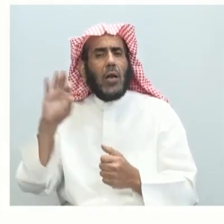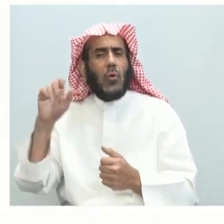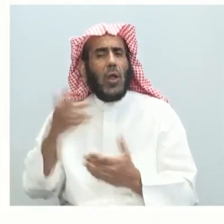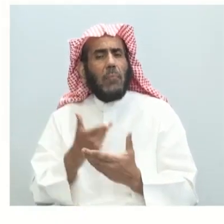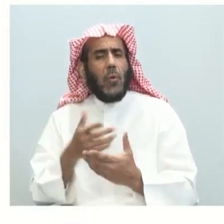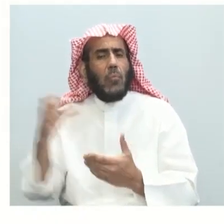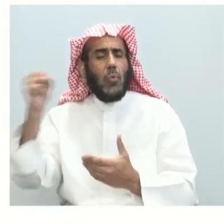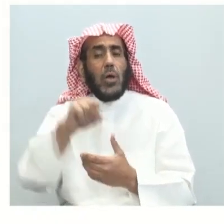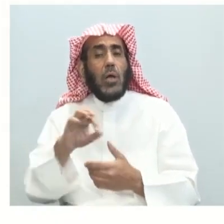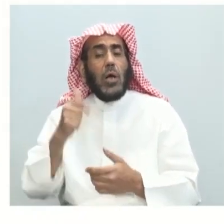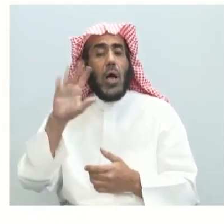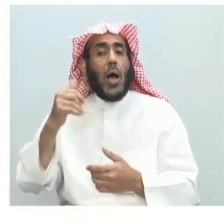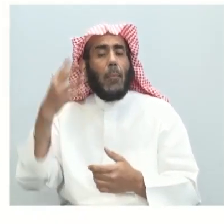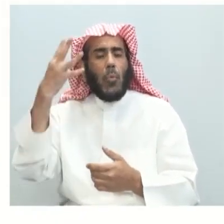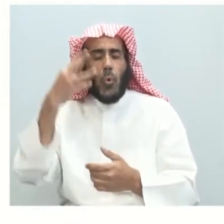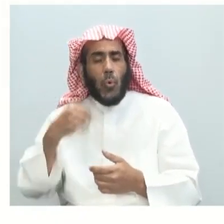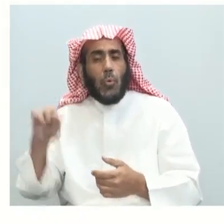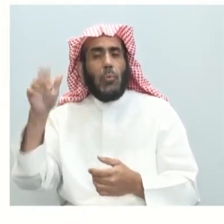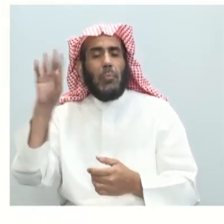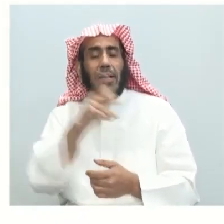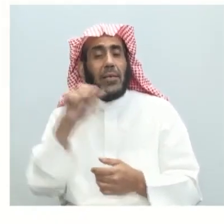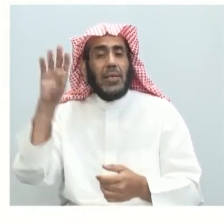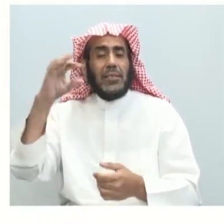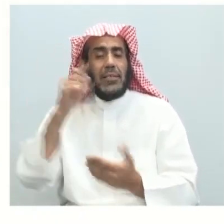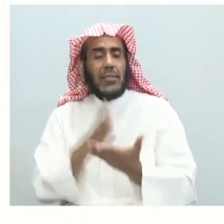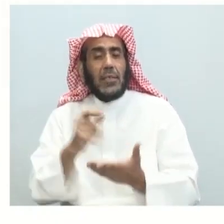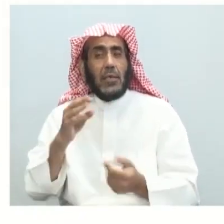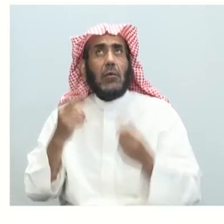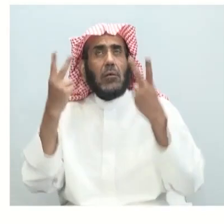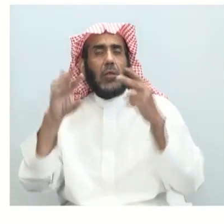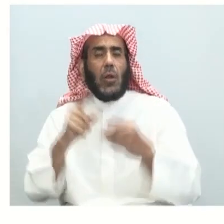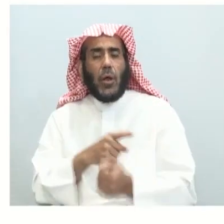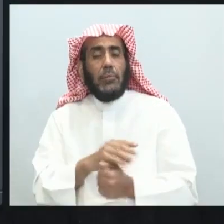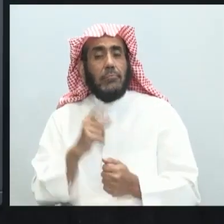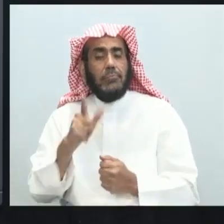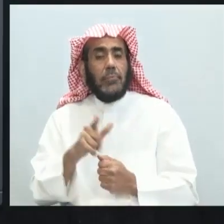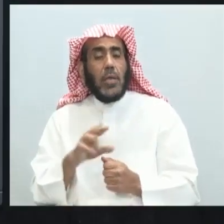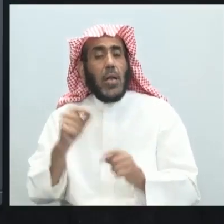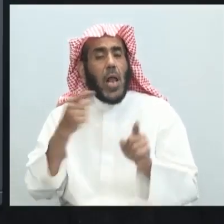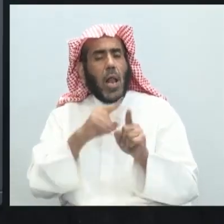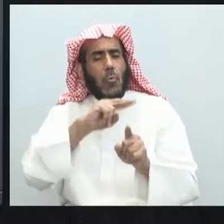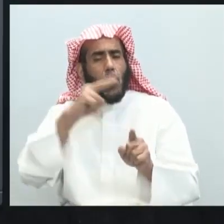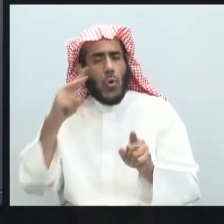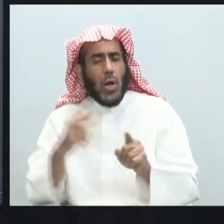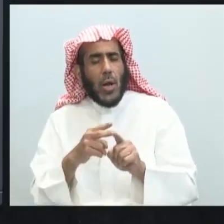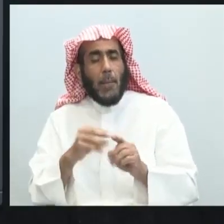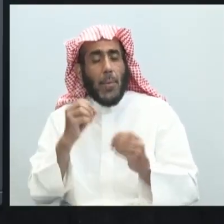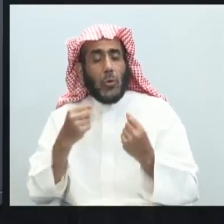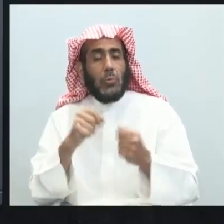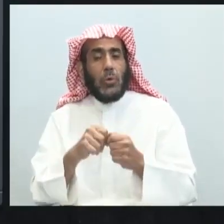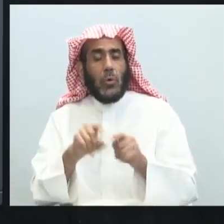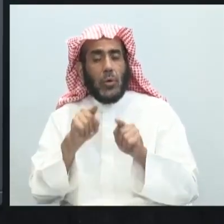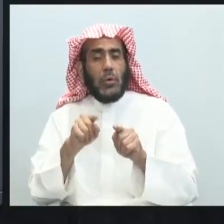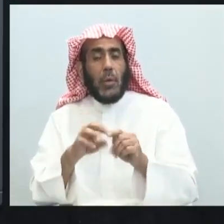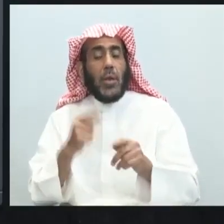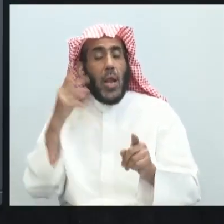احسنتم ابو بكر الصديق رضي الله عنه اذا هنا ذكرنا علم لكل ماذا من ما طلب منا